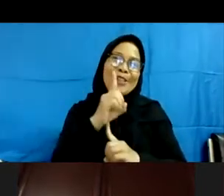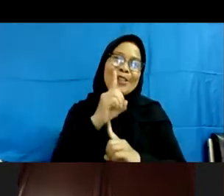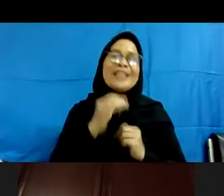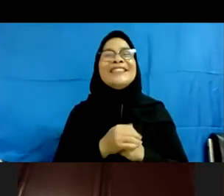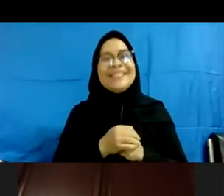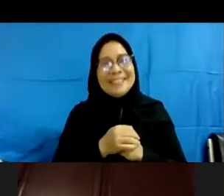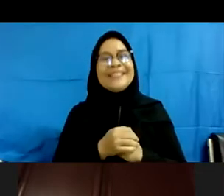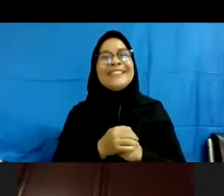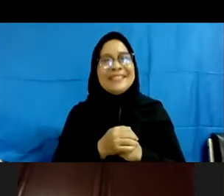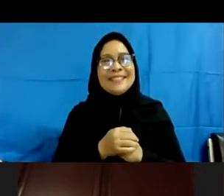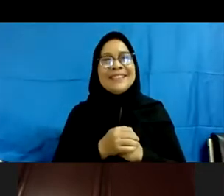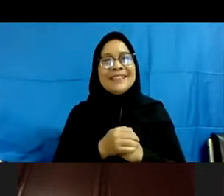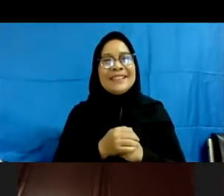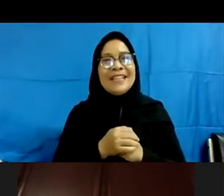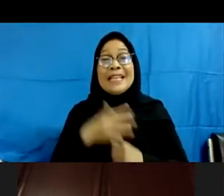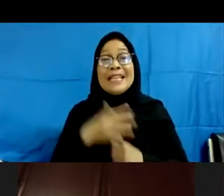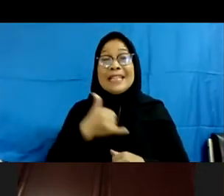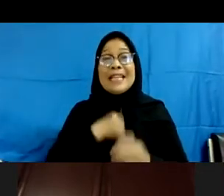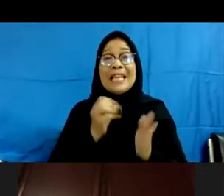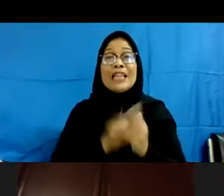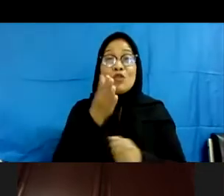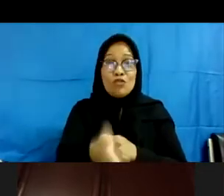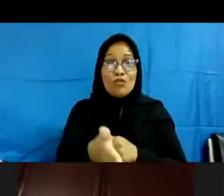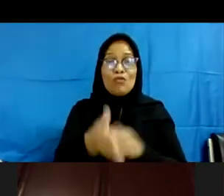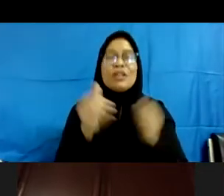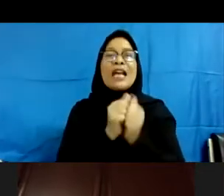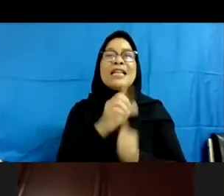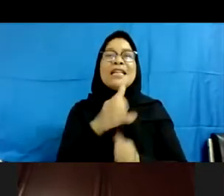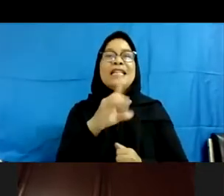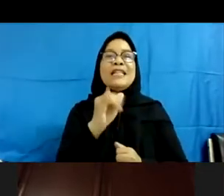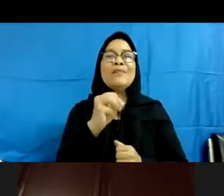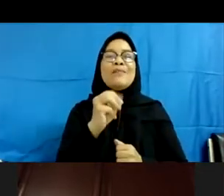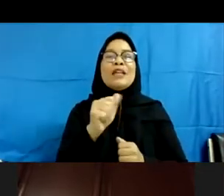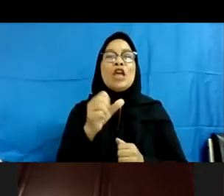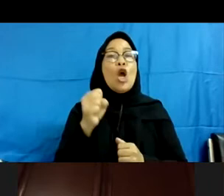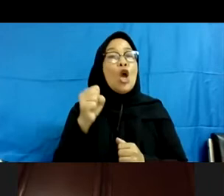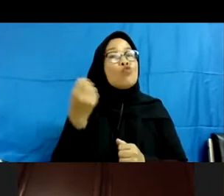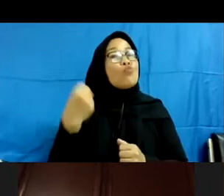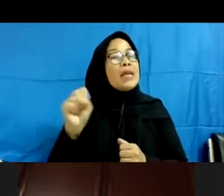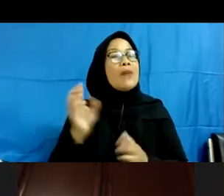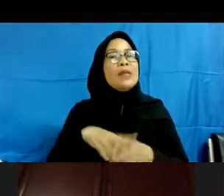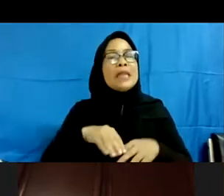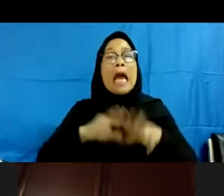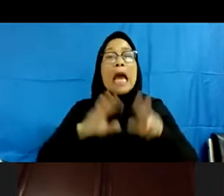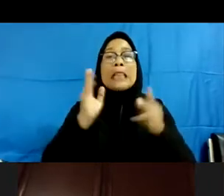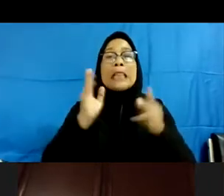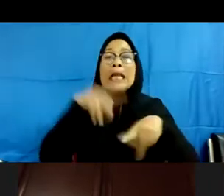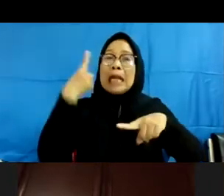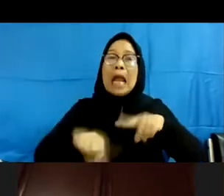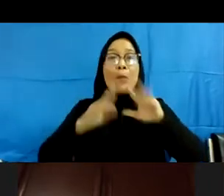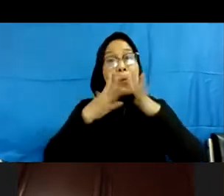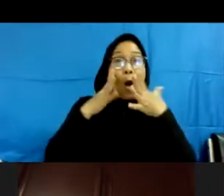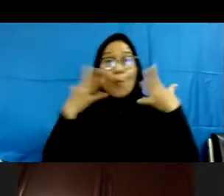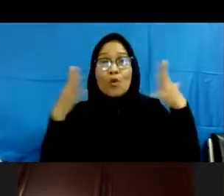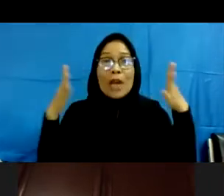Silakan. Ya, saya juga setuju dengan Dimas bagaimana kita juga bisa mempopulerkan Braille ini. Saya sangat senang kalau